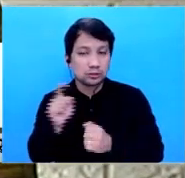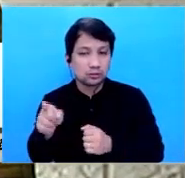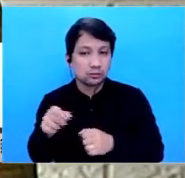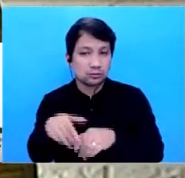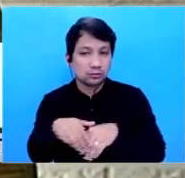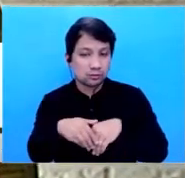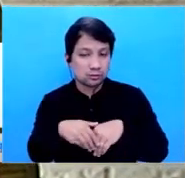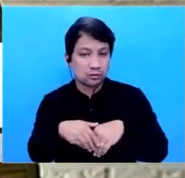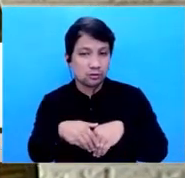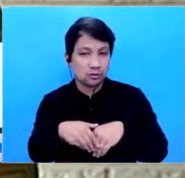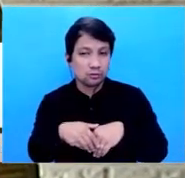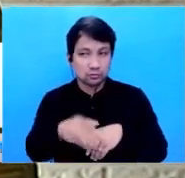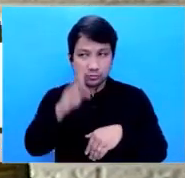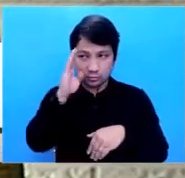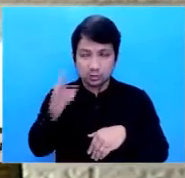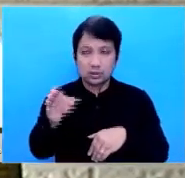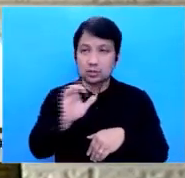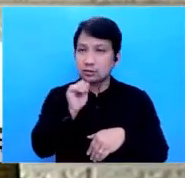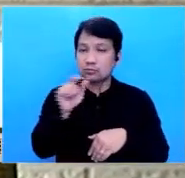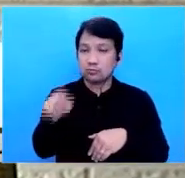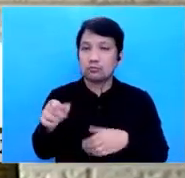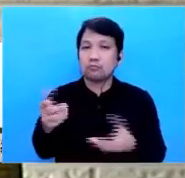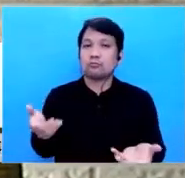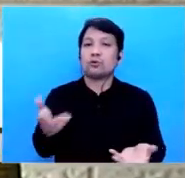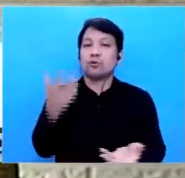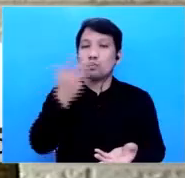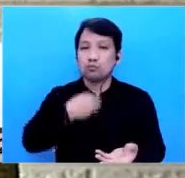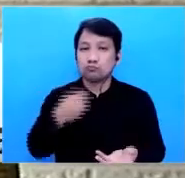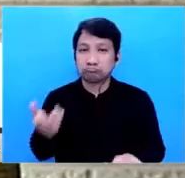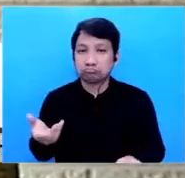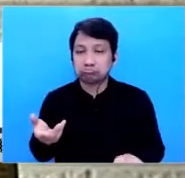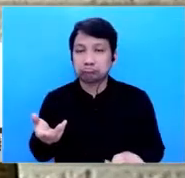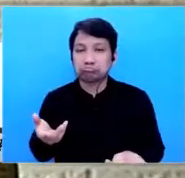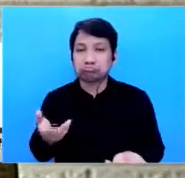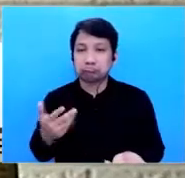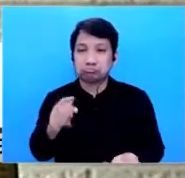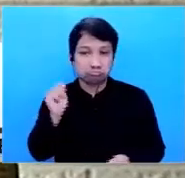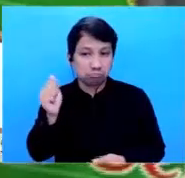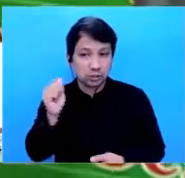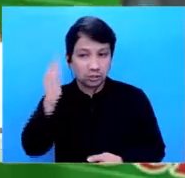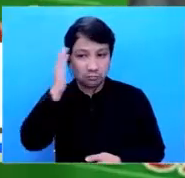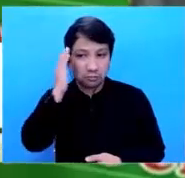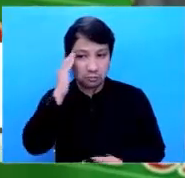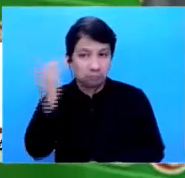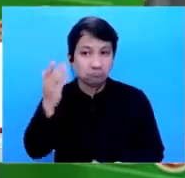hindi naman ikaw yung pinapatungkulan. Mayroon sigurong silang alam na hindi natin alam.